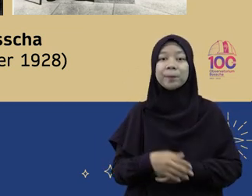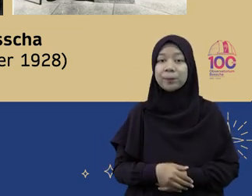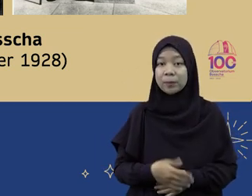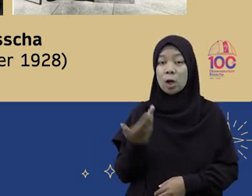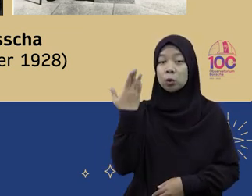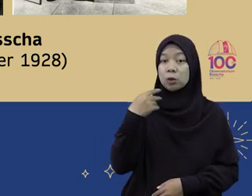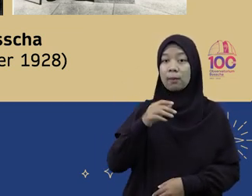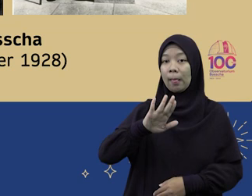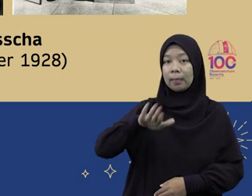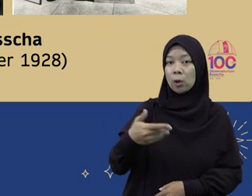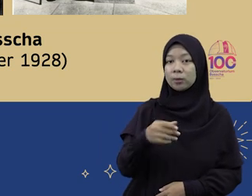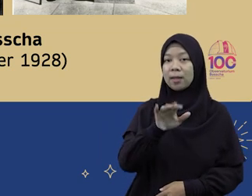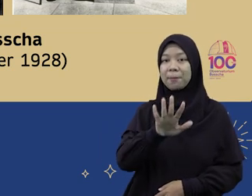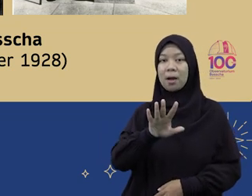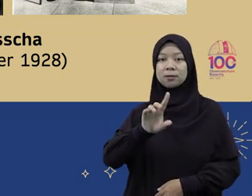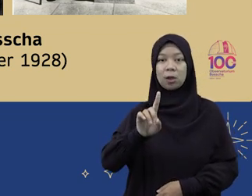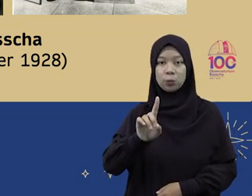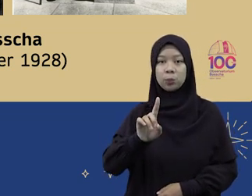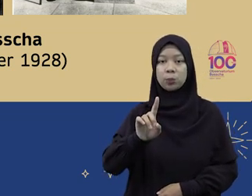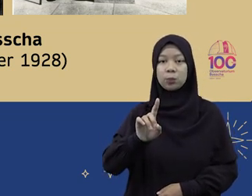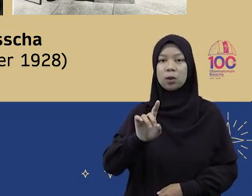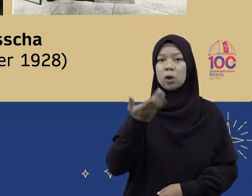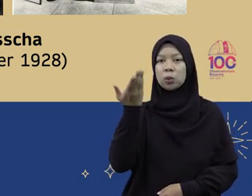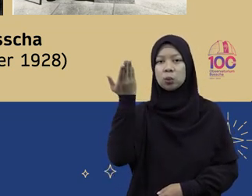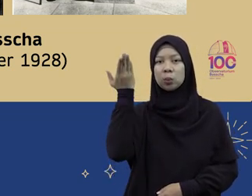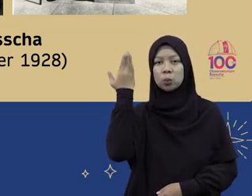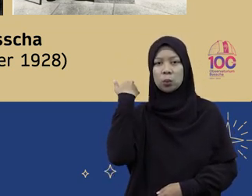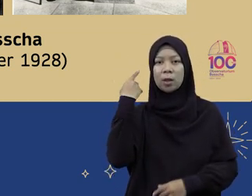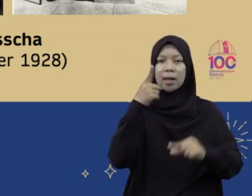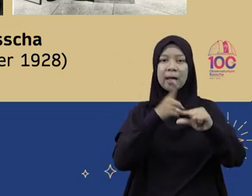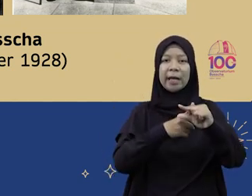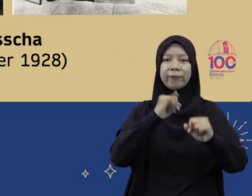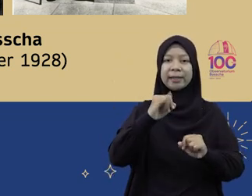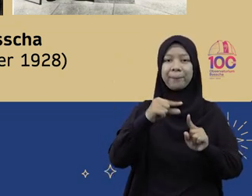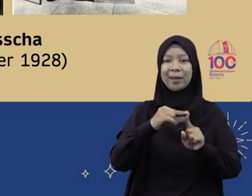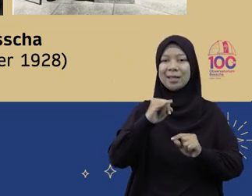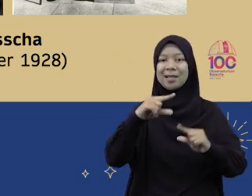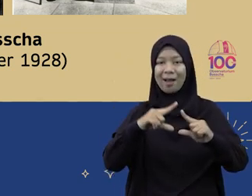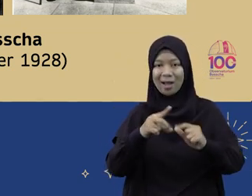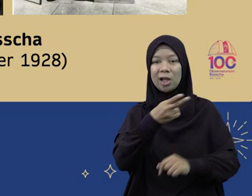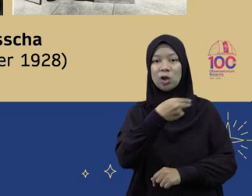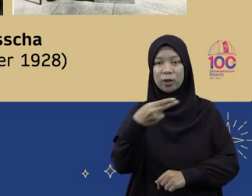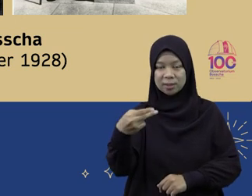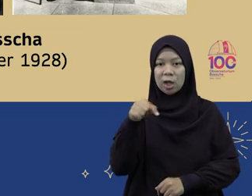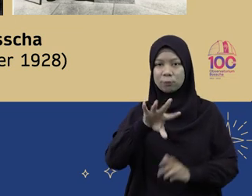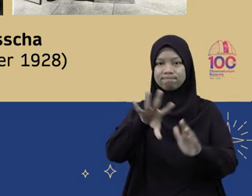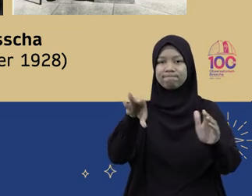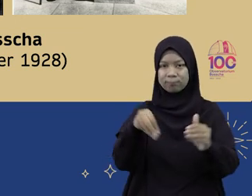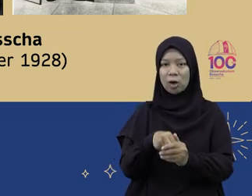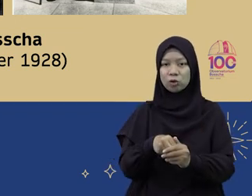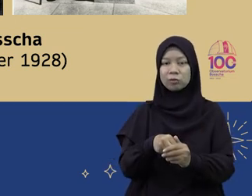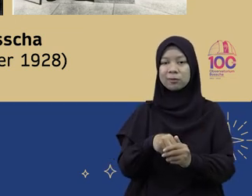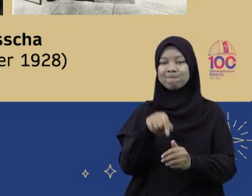pada tahun 51 ketika dulu f i p i a Universitas Indonesia ini dulunya bagian dari Universitas